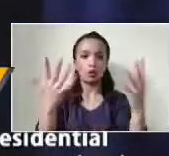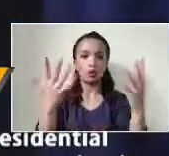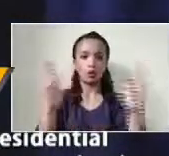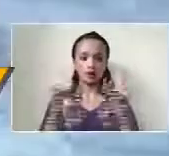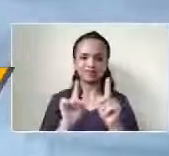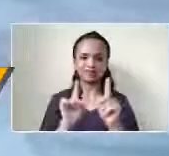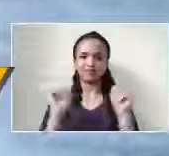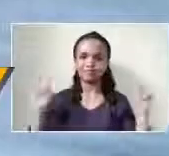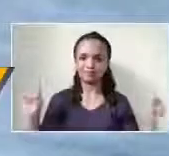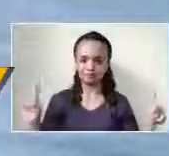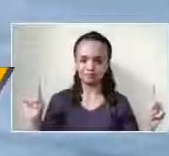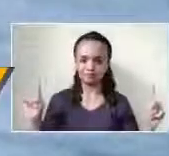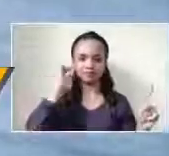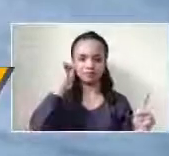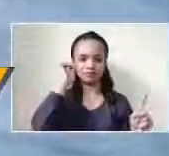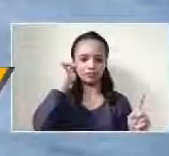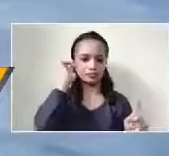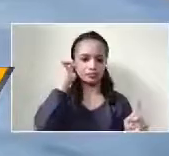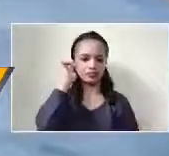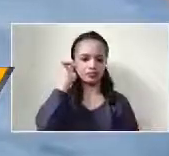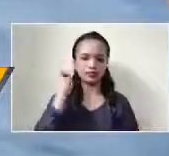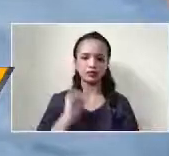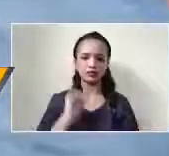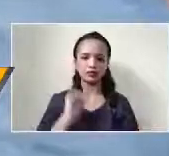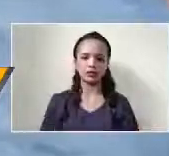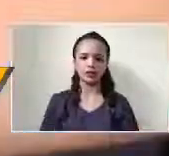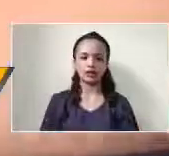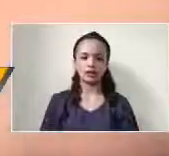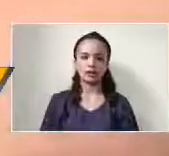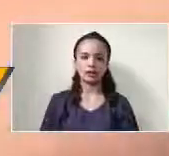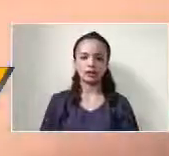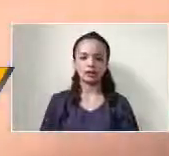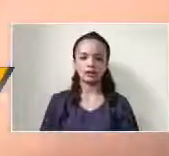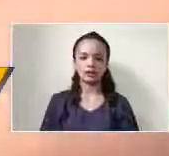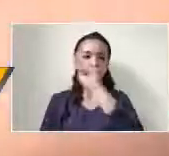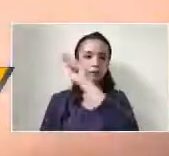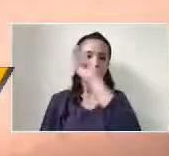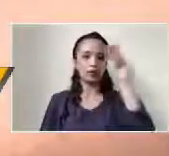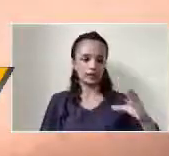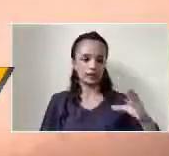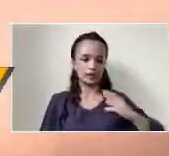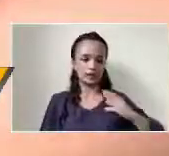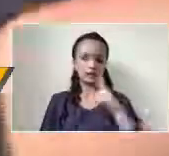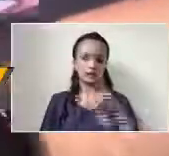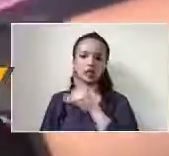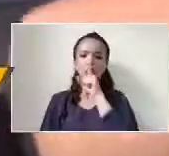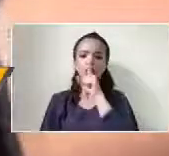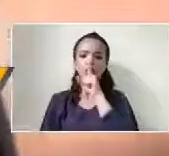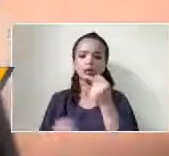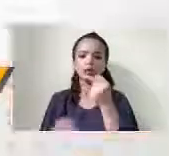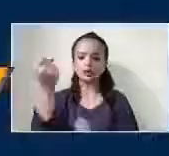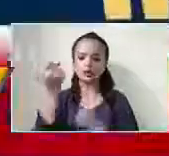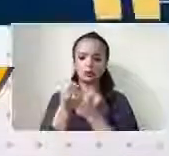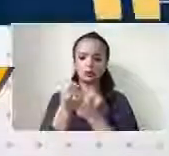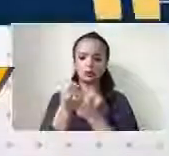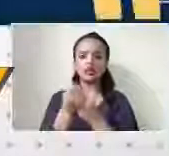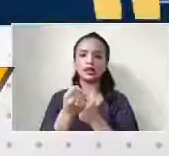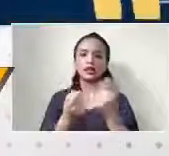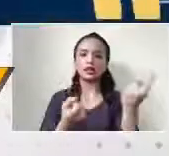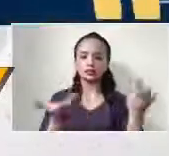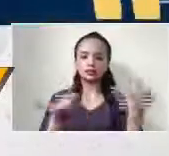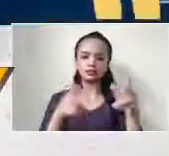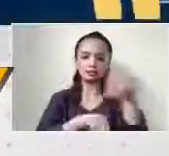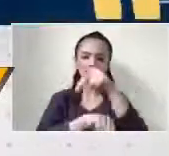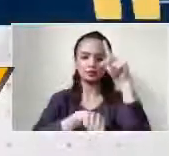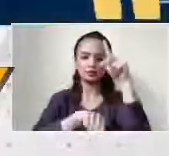indigent population. Ang ilang mambabatas, una nang tinutulan ang anilay pagtatago sa publiko ng vaccine brands. Ayon kay